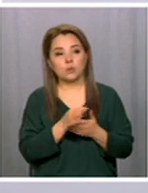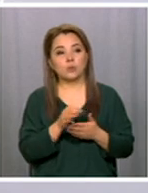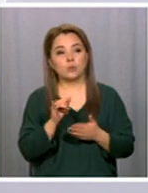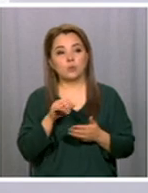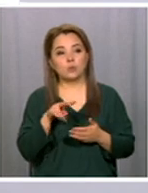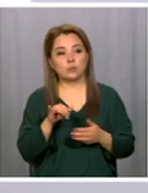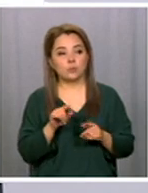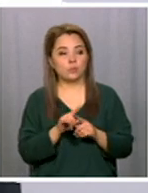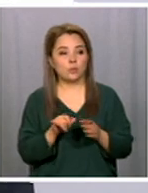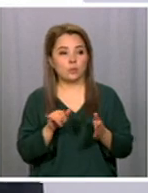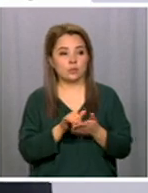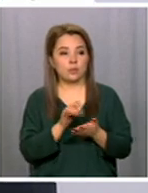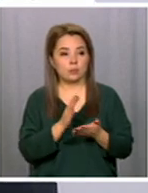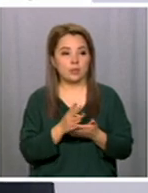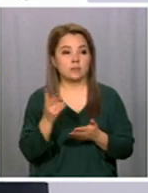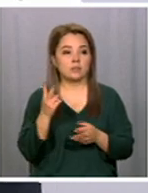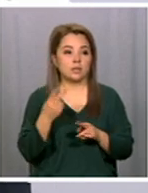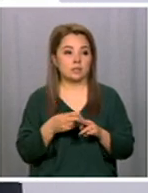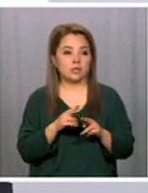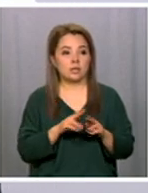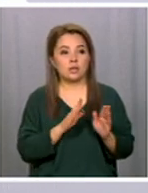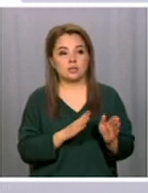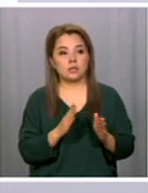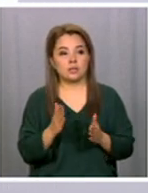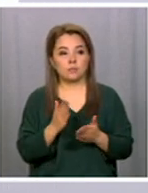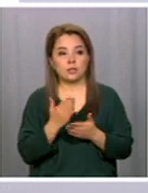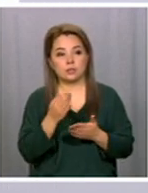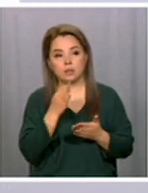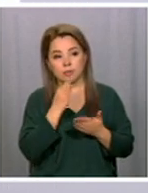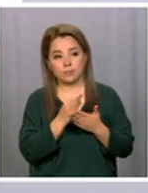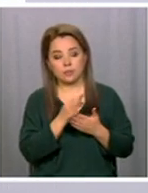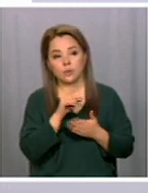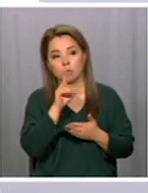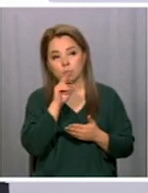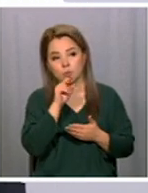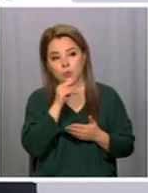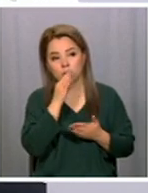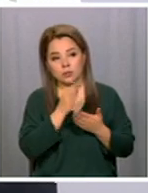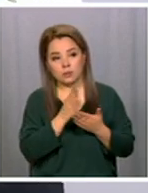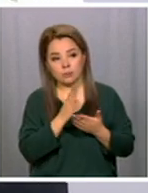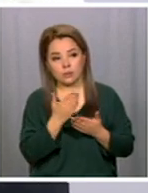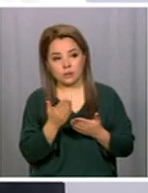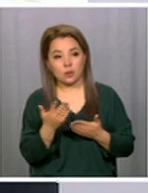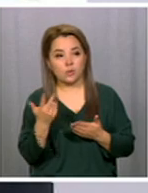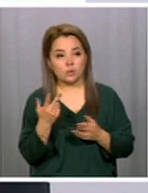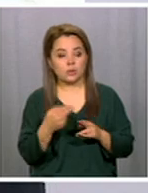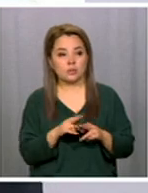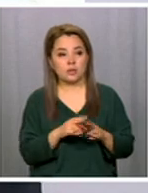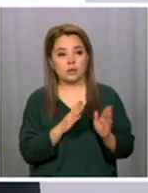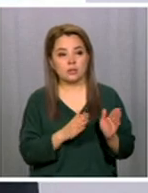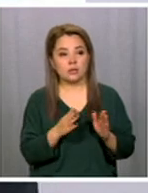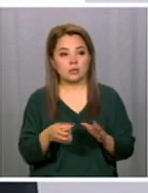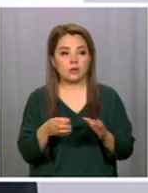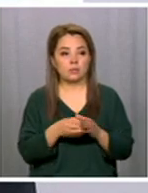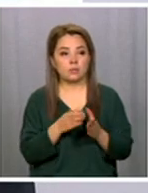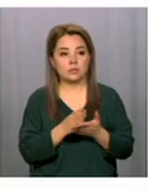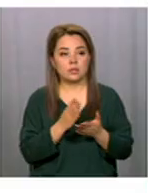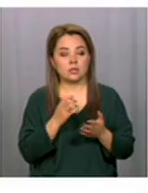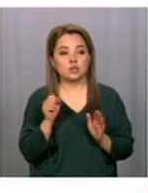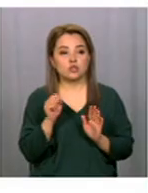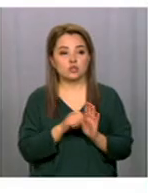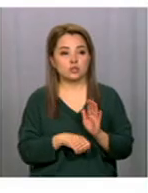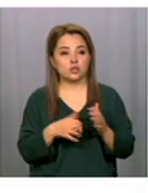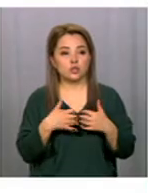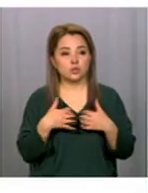тұр, ал екінші реттік консумент ретінде үйрек тұр, үшінші реттік консумент ретінде жыртқыш